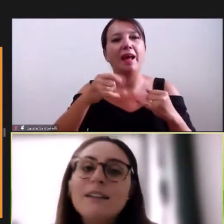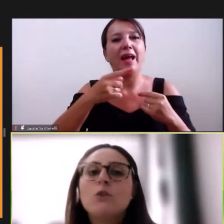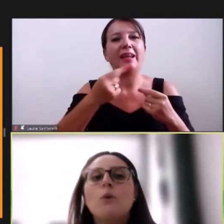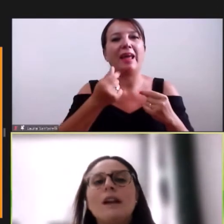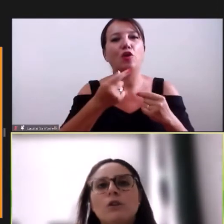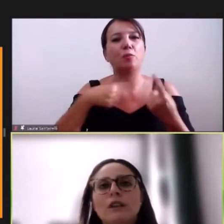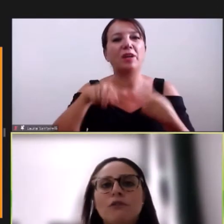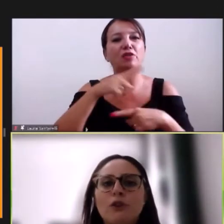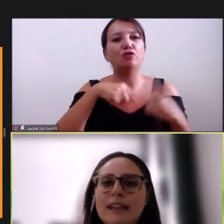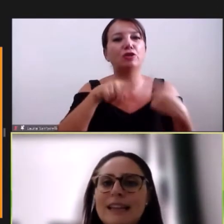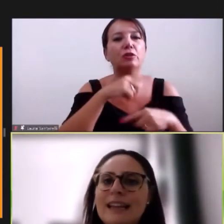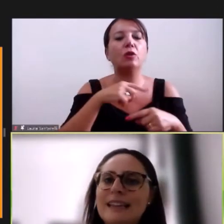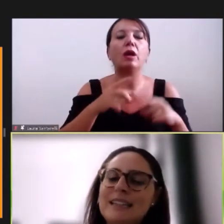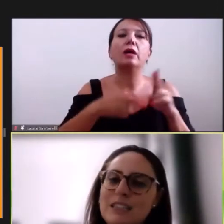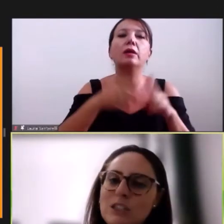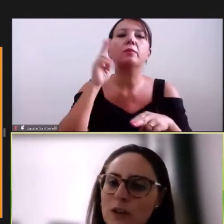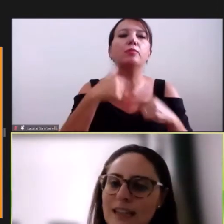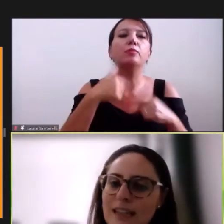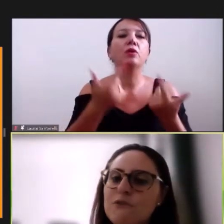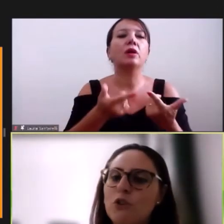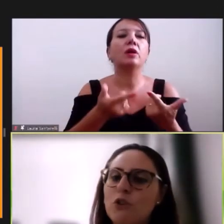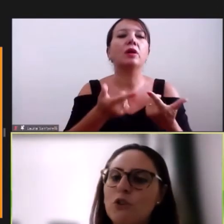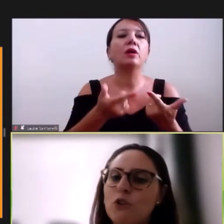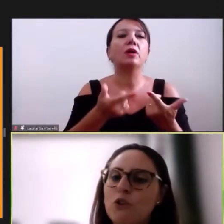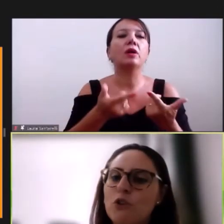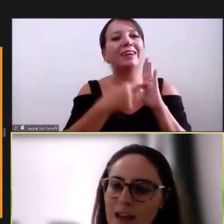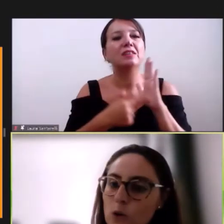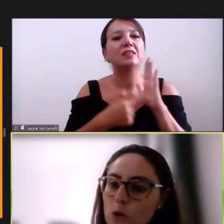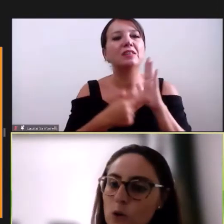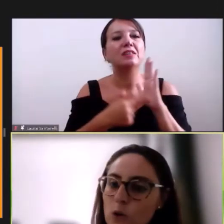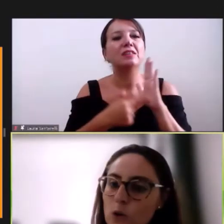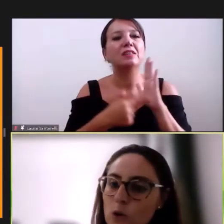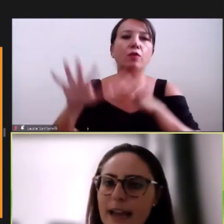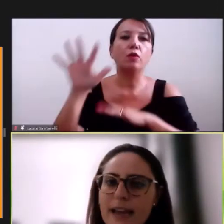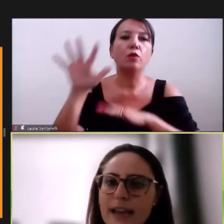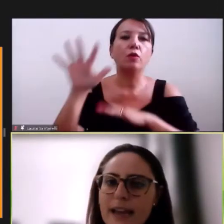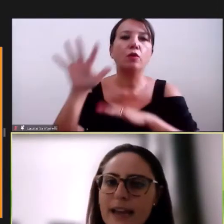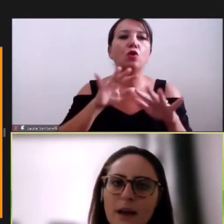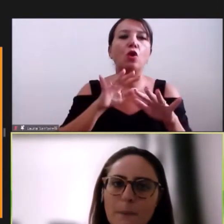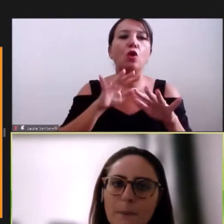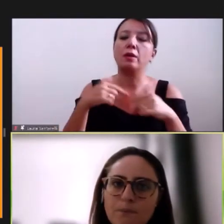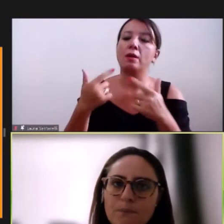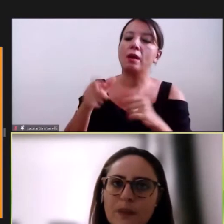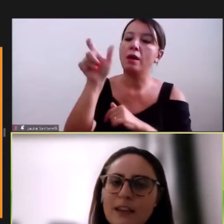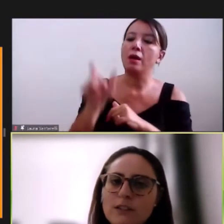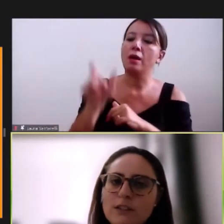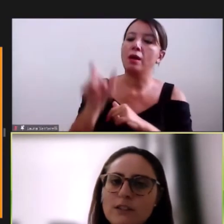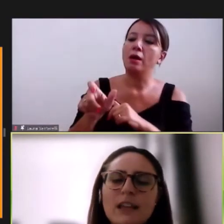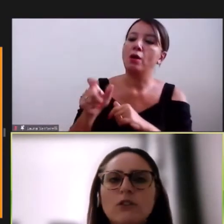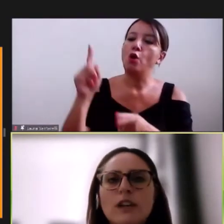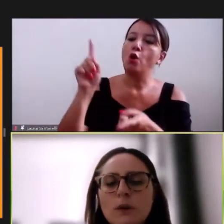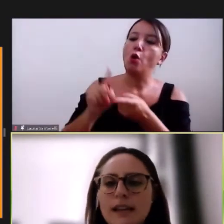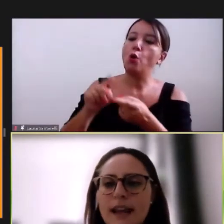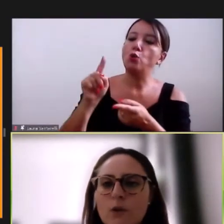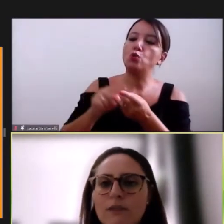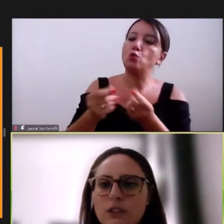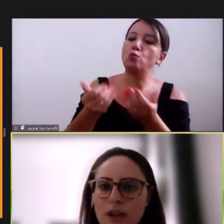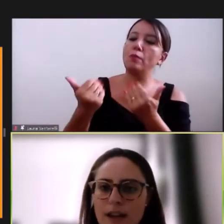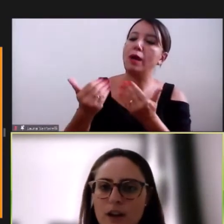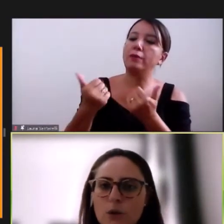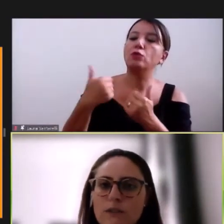più che altro quello di fornire delle indicazioni, delle informazioni al consumatore che gli consentano di